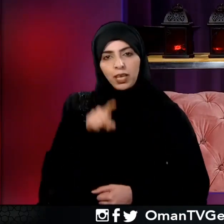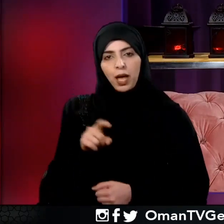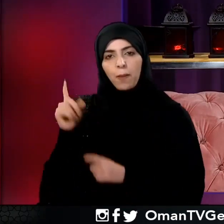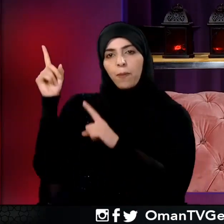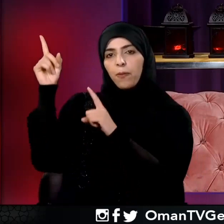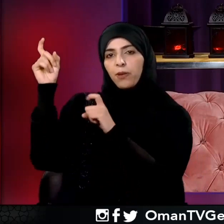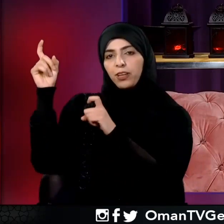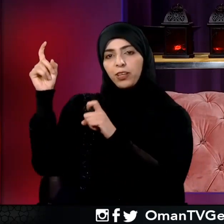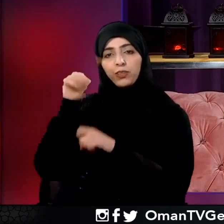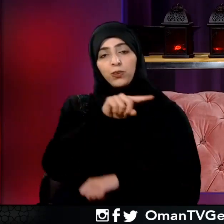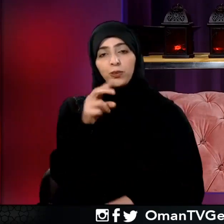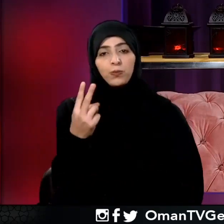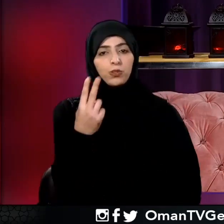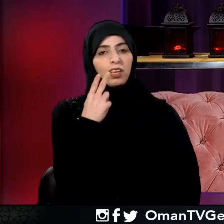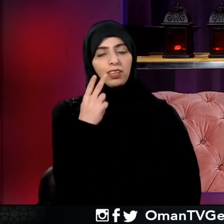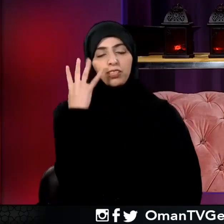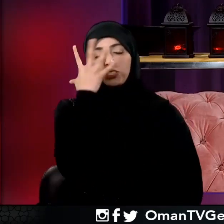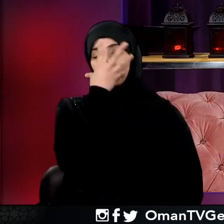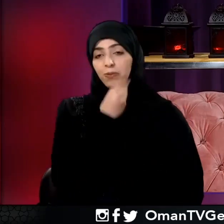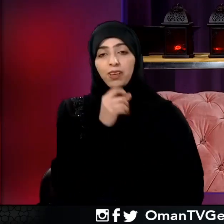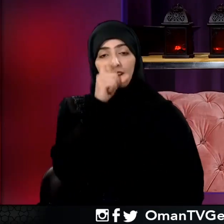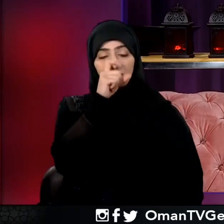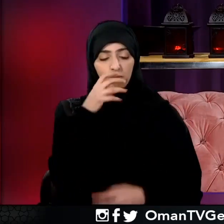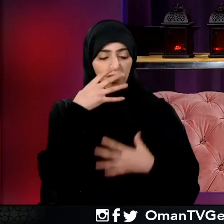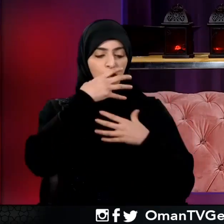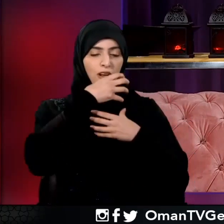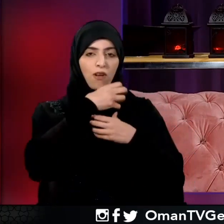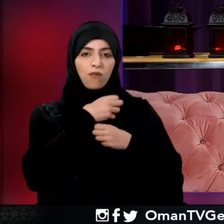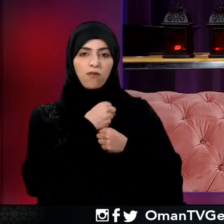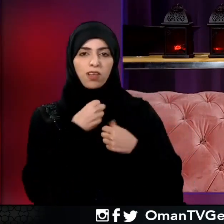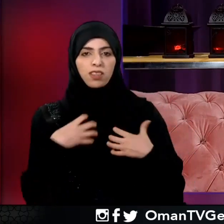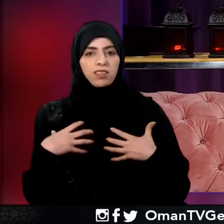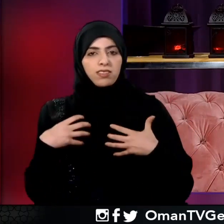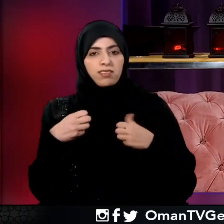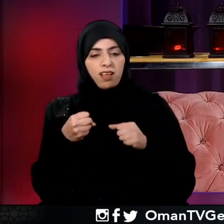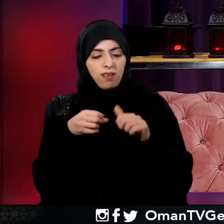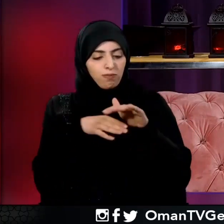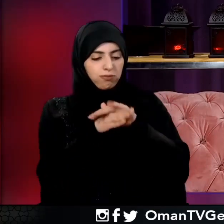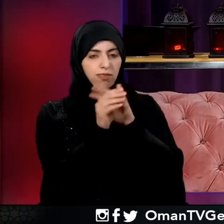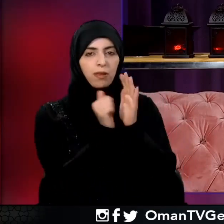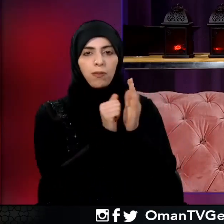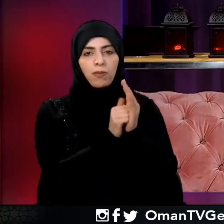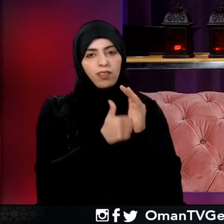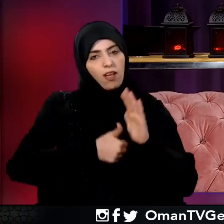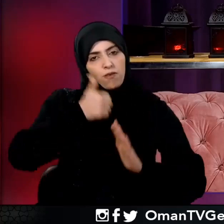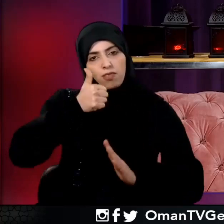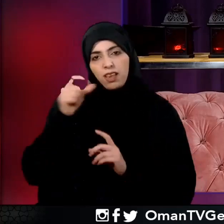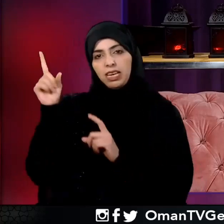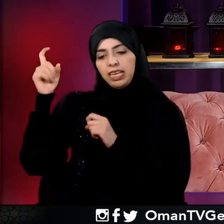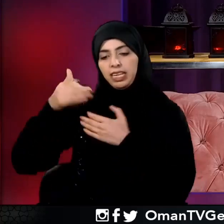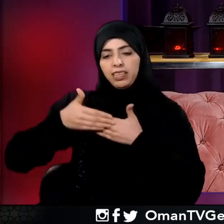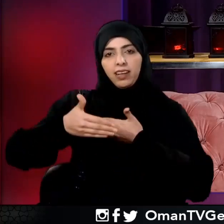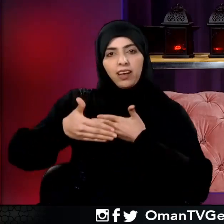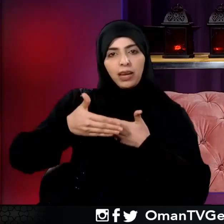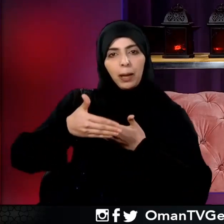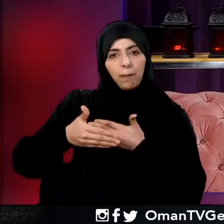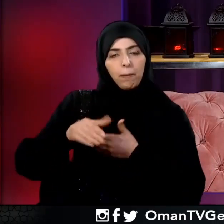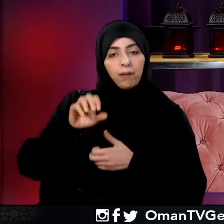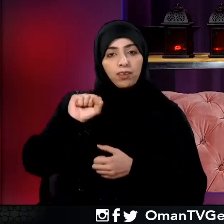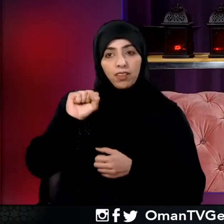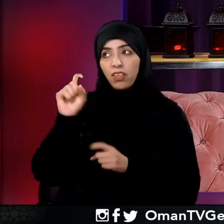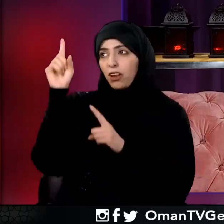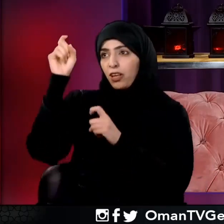عيد مشاهدينا، لابد لنا من الحفاظ على صحتنا، مقبلين على أيام عيد